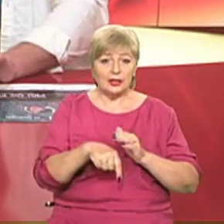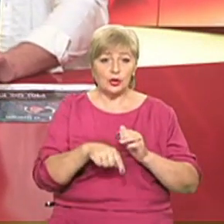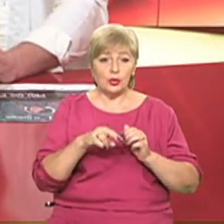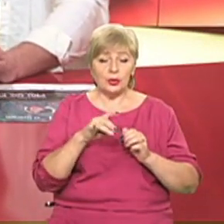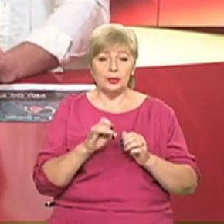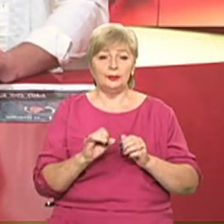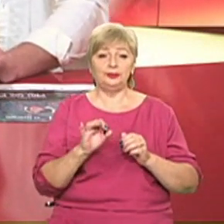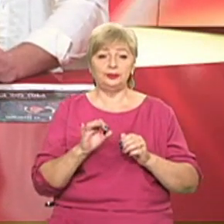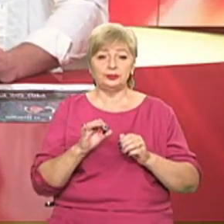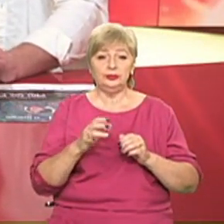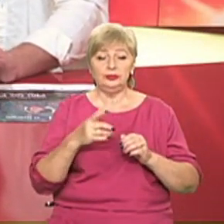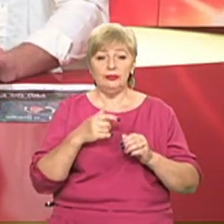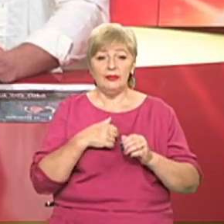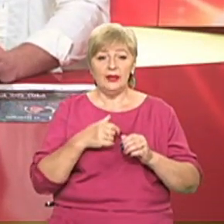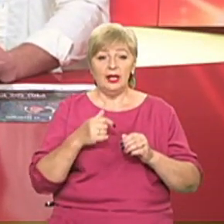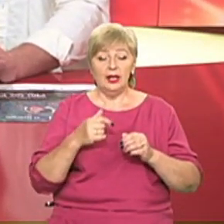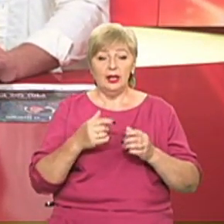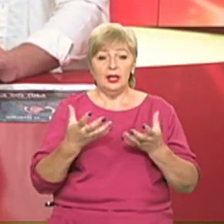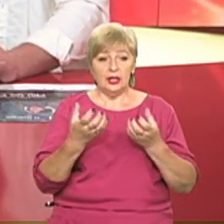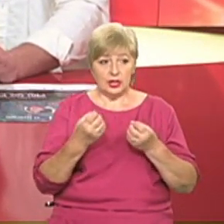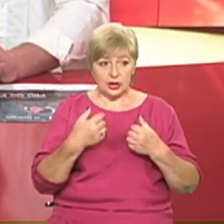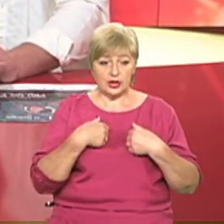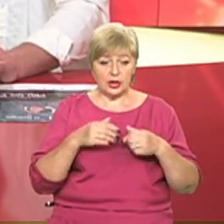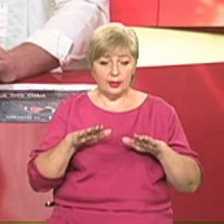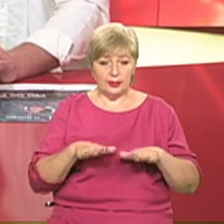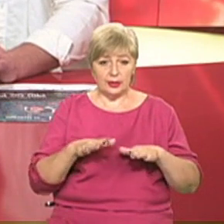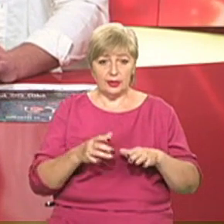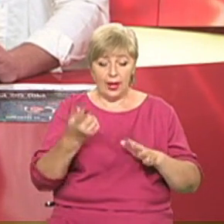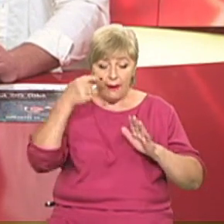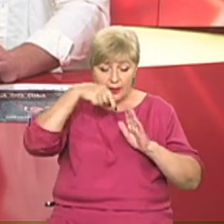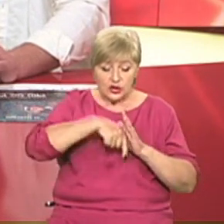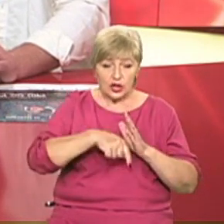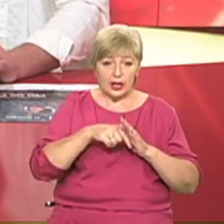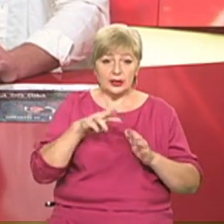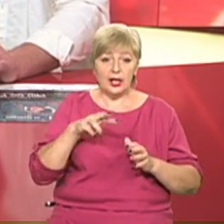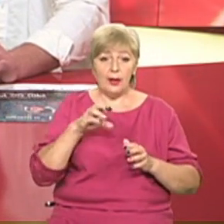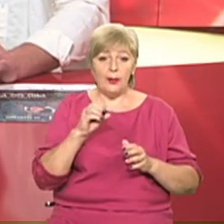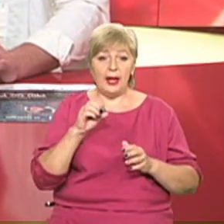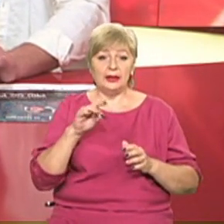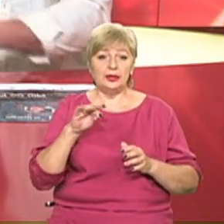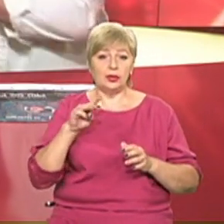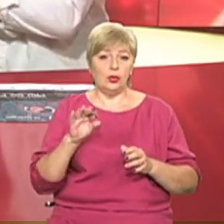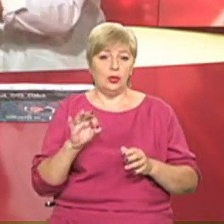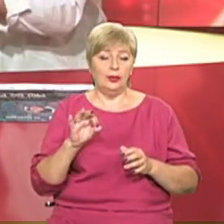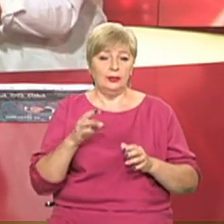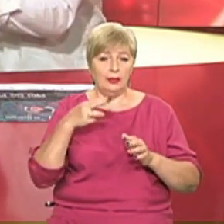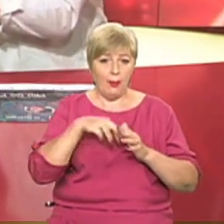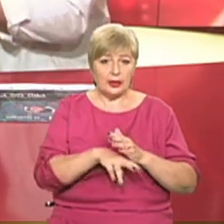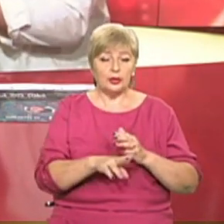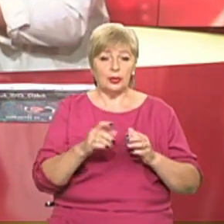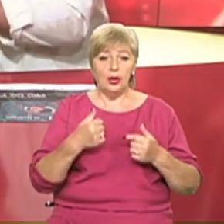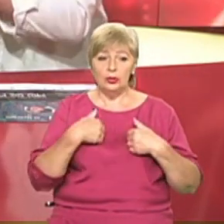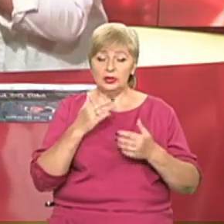ви назвали першу локацію «Героїв Майдану», ще одна локація, наскільки мені відомо, про шахту метро. Як ви це собі представляєте? Взагалі у нас